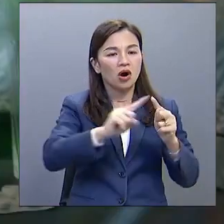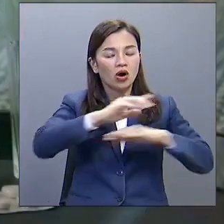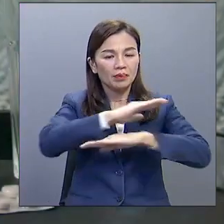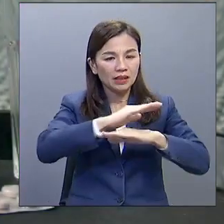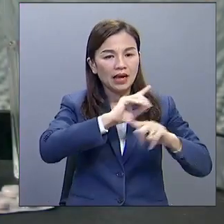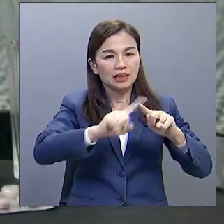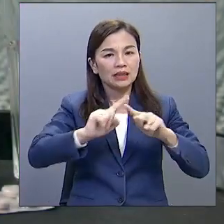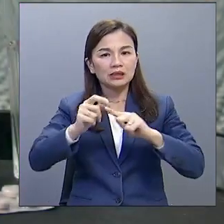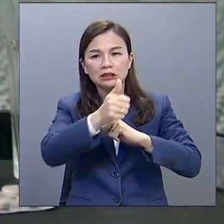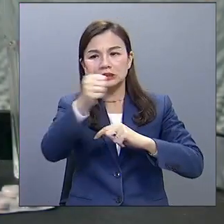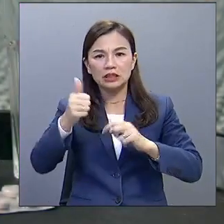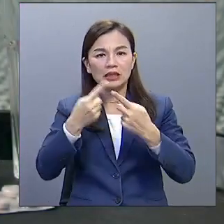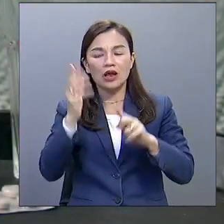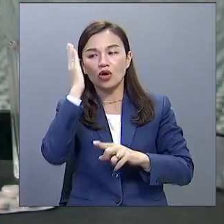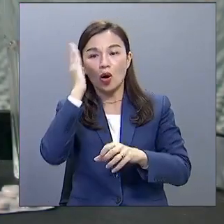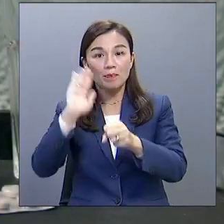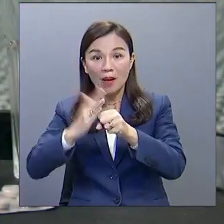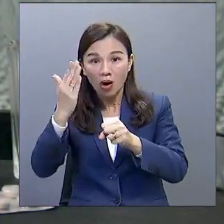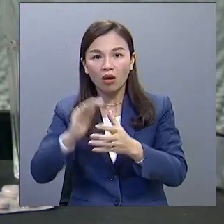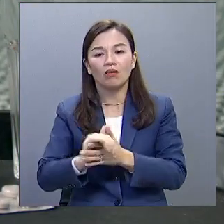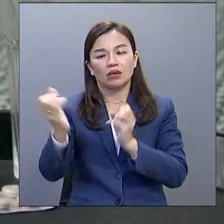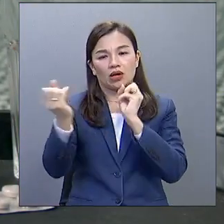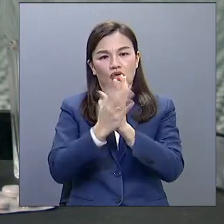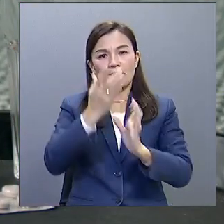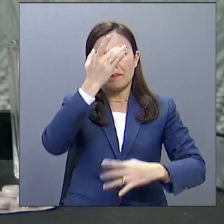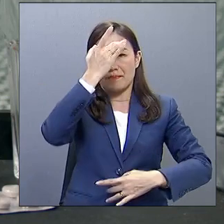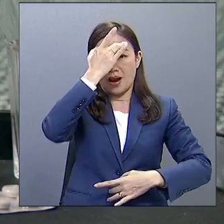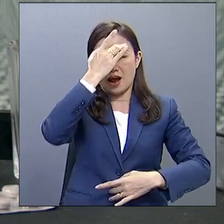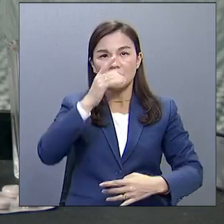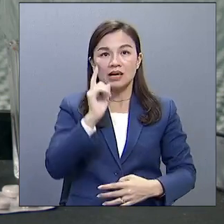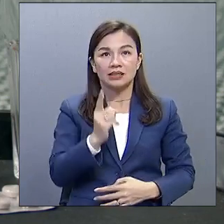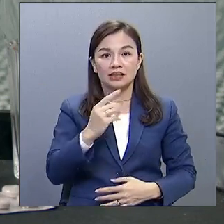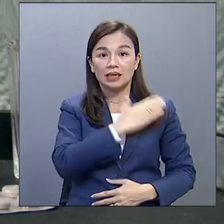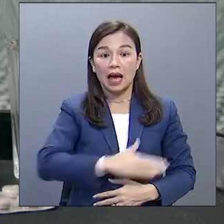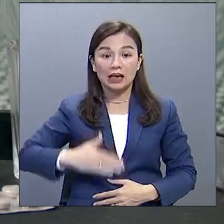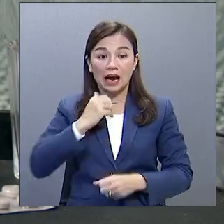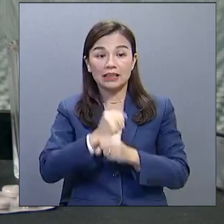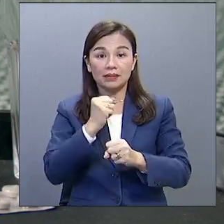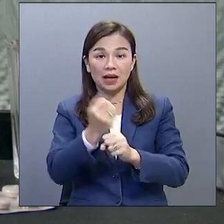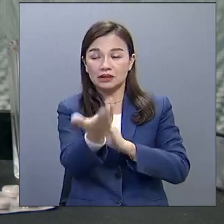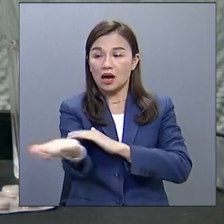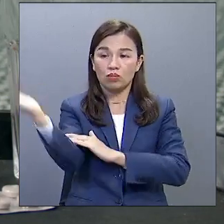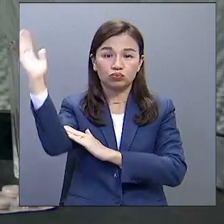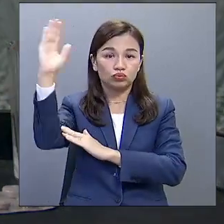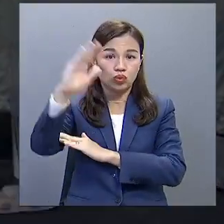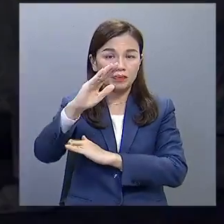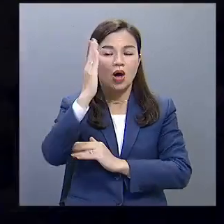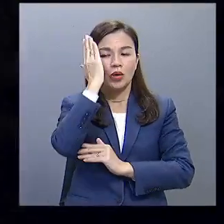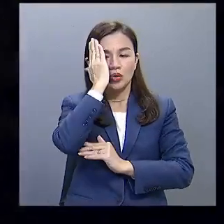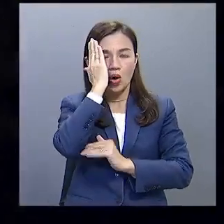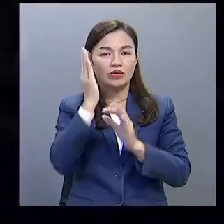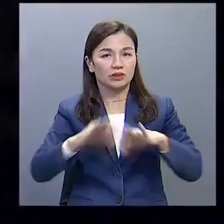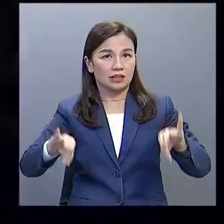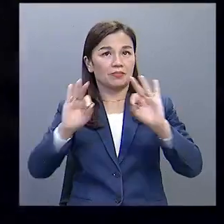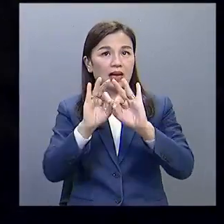พราะว่าจริงๆเนี่ยร่างกายเนี่ยจะได้พักจริงๆเนี่ยก็คือตอนช่วงนอนเท่านั้นเราทำงานทั้งวันใช้ชีวิตทั้งวันทีนี้การนอนที่มีคุณภ